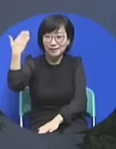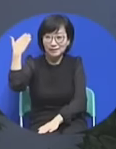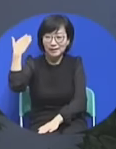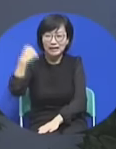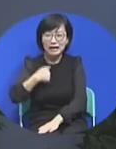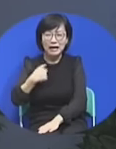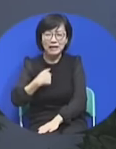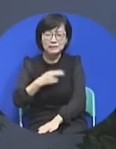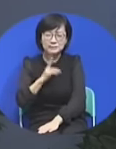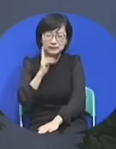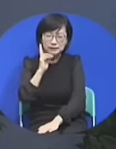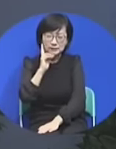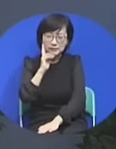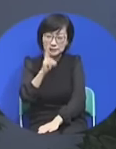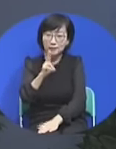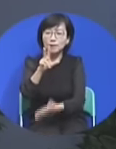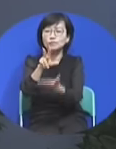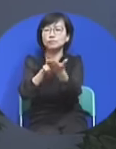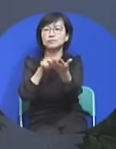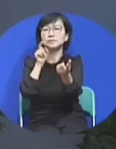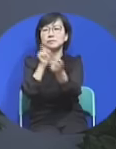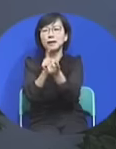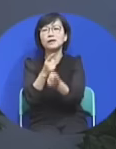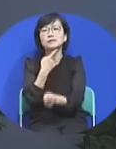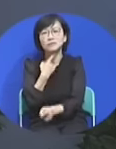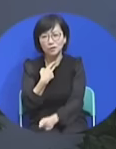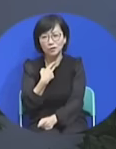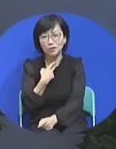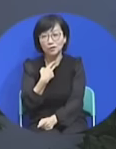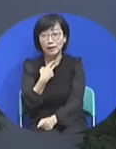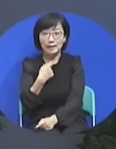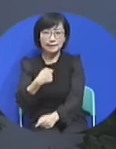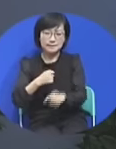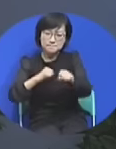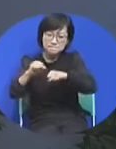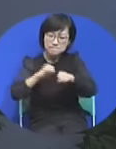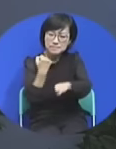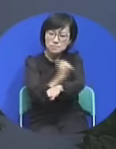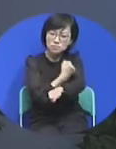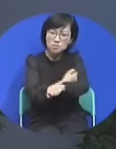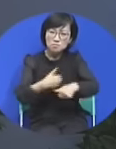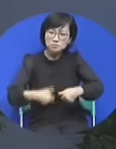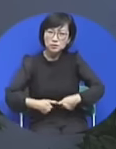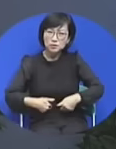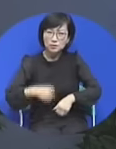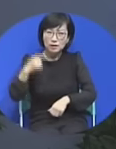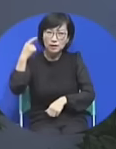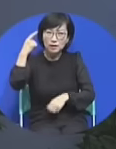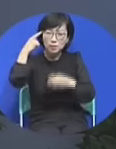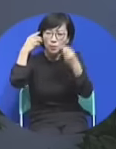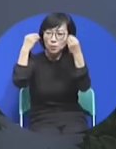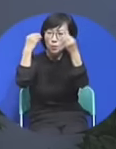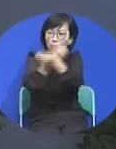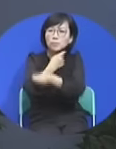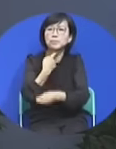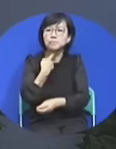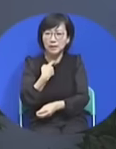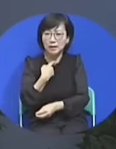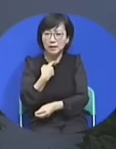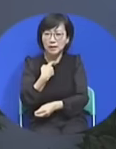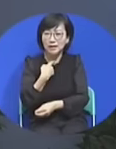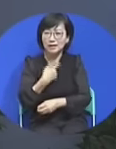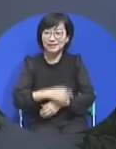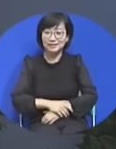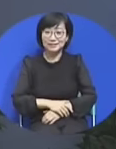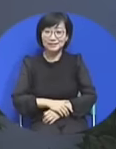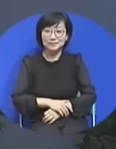때 있었다니까요. There are times when I face really devastating circumstances in my 뭘 life. 해야 되는 줄 알았어요. I thought I had to do something. 아닙니다. No. 우리 군대